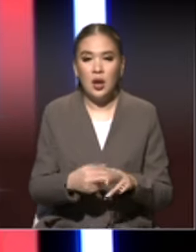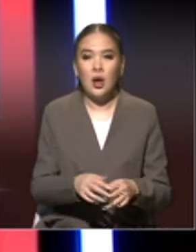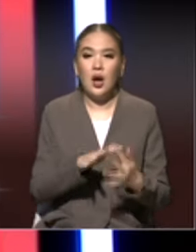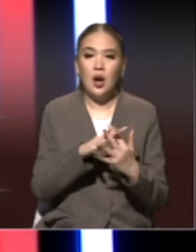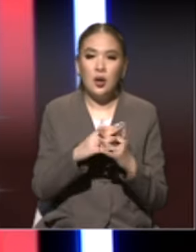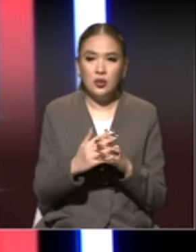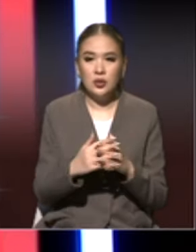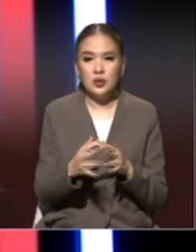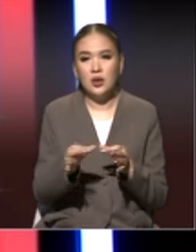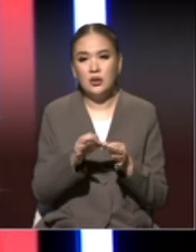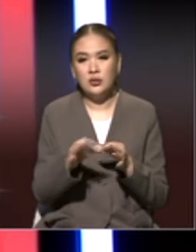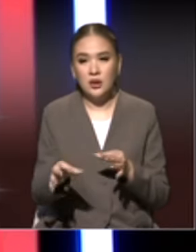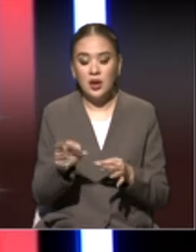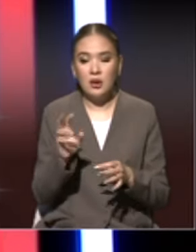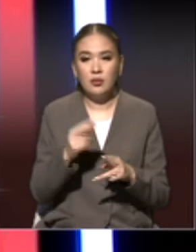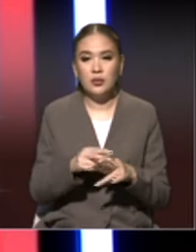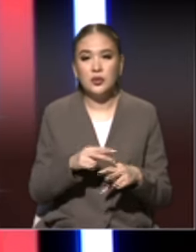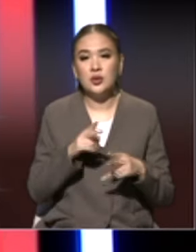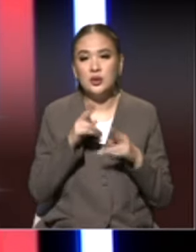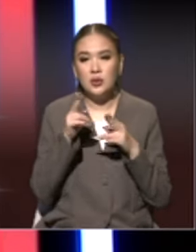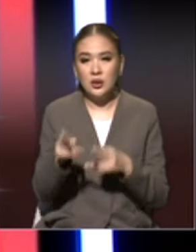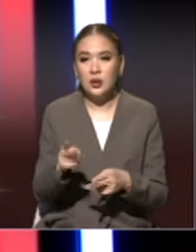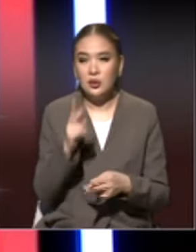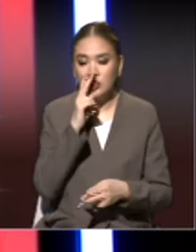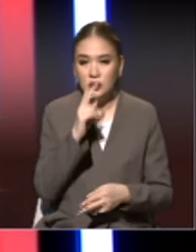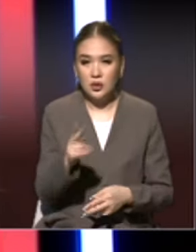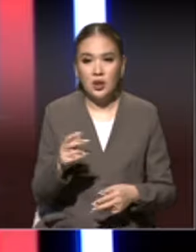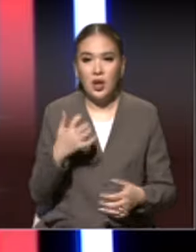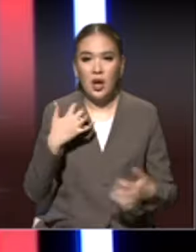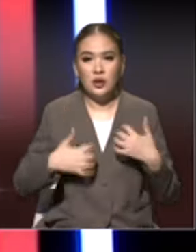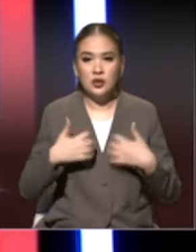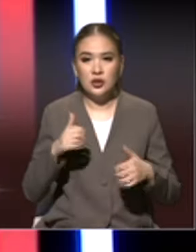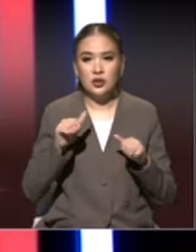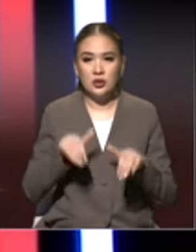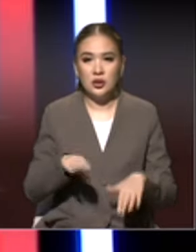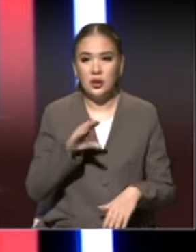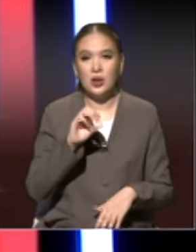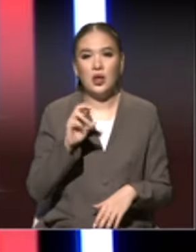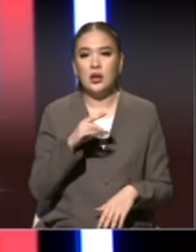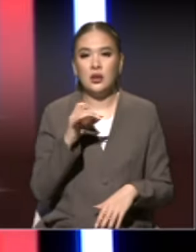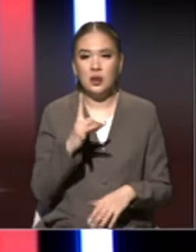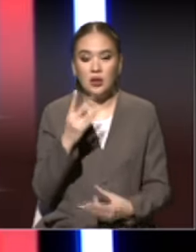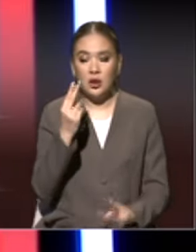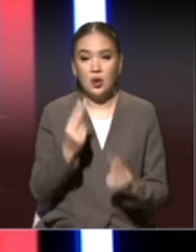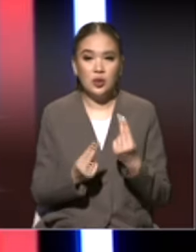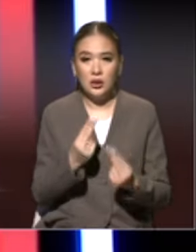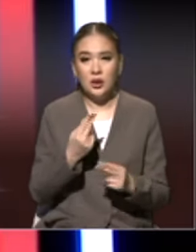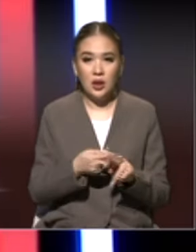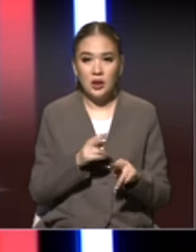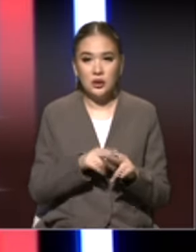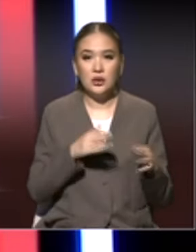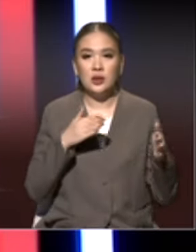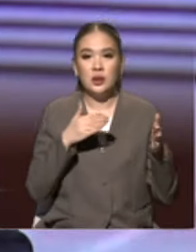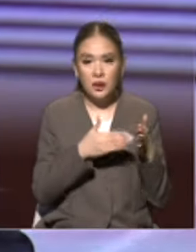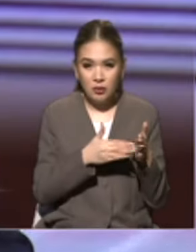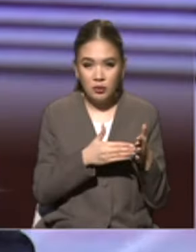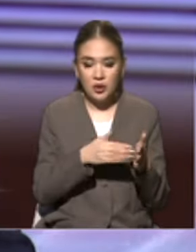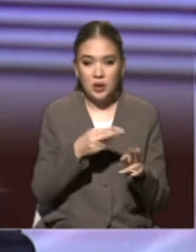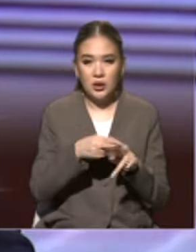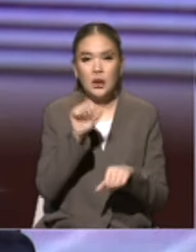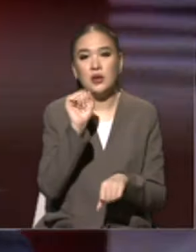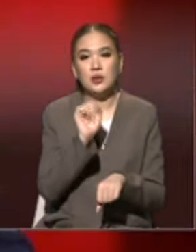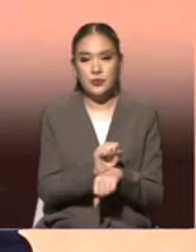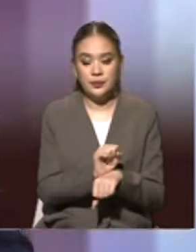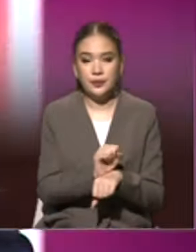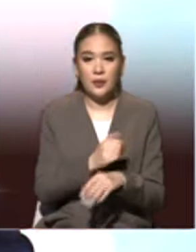ауданға барсаңыз да шынымен де бір жаңағы асық шұғыл қабылданатын шешімдер кезінде тендер ойнату керекпіз. Сол тендерге тіреліп қалады да барлығы. Білесіздер